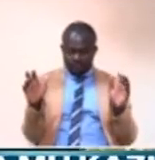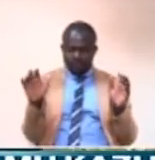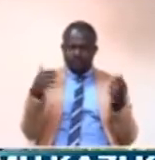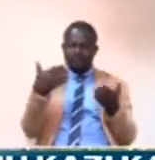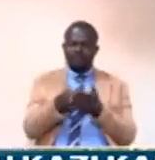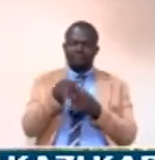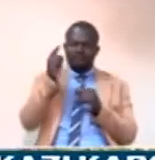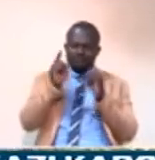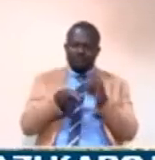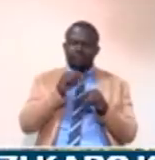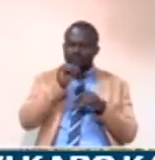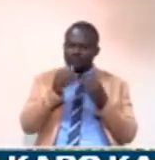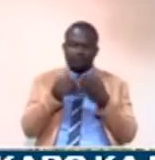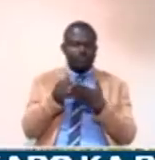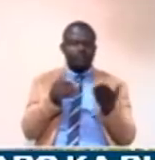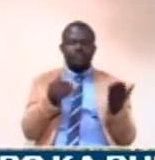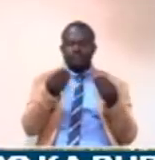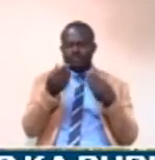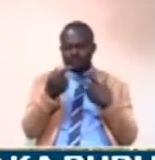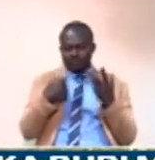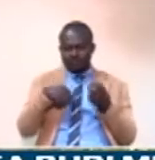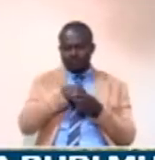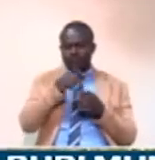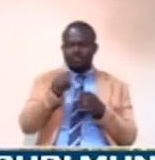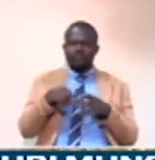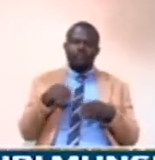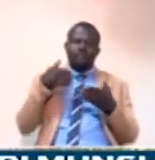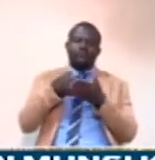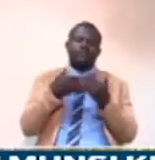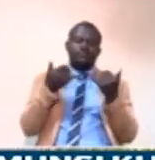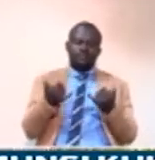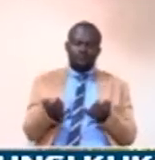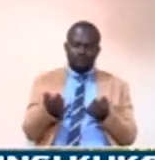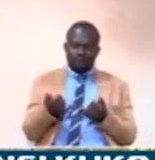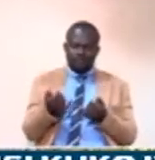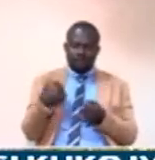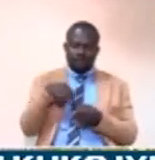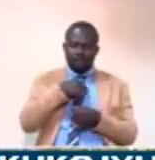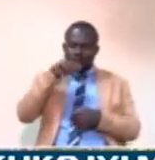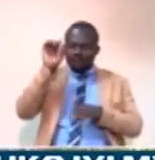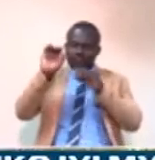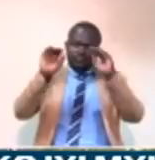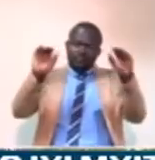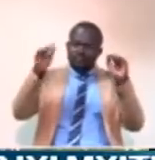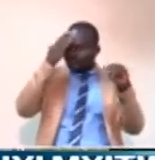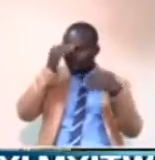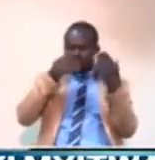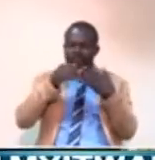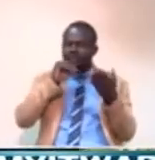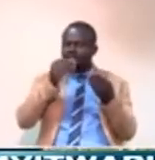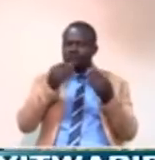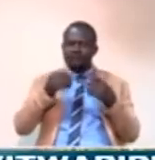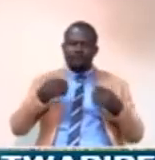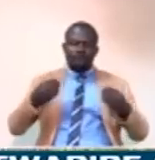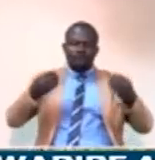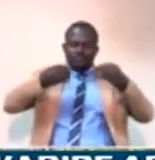iragera ntitwambara kugeza na n'isaha tutarambara. Ubwo rero tukabaza kubera iki tutambara, igihe